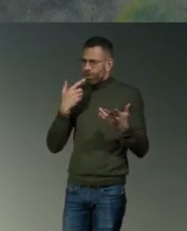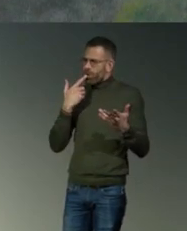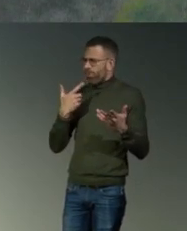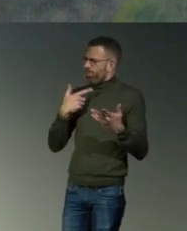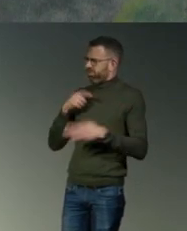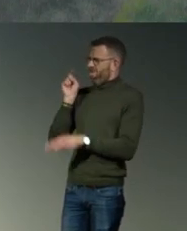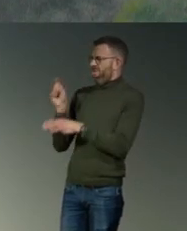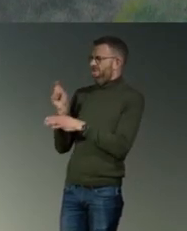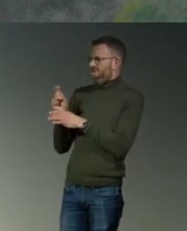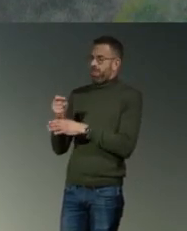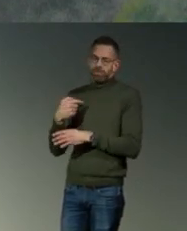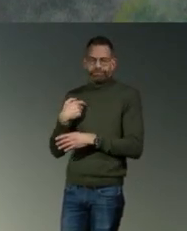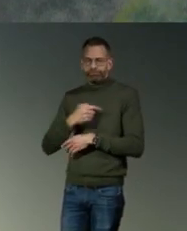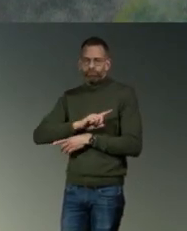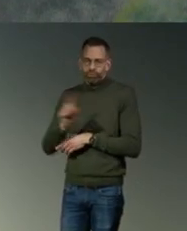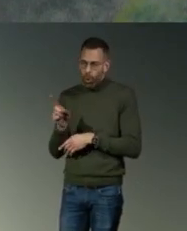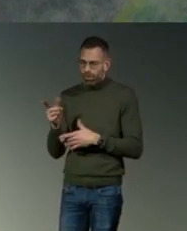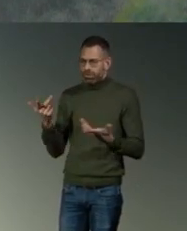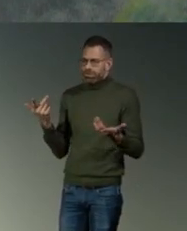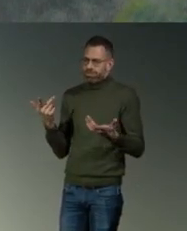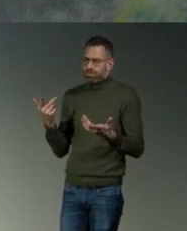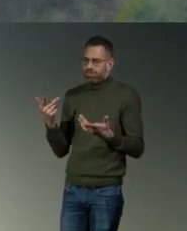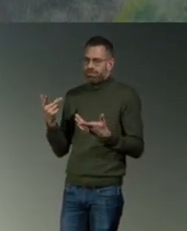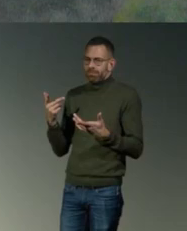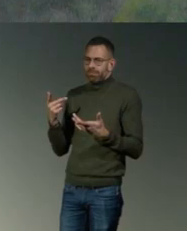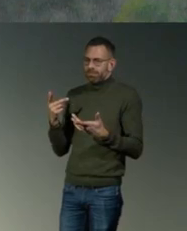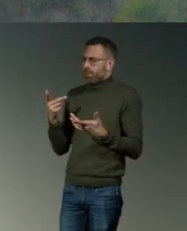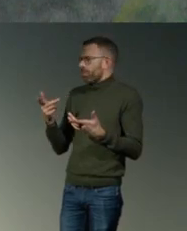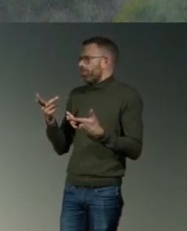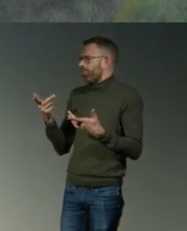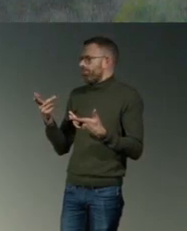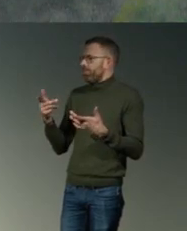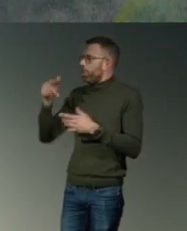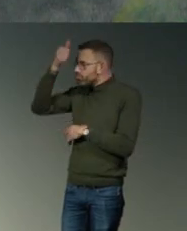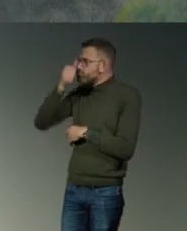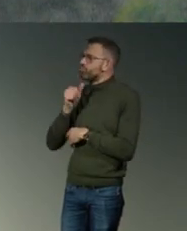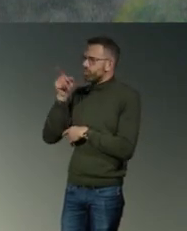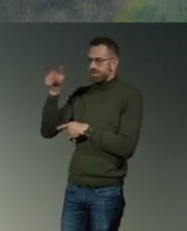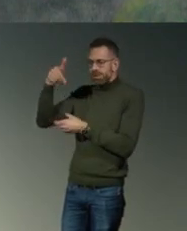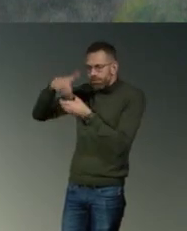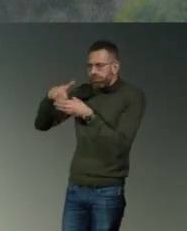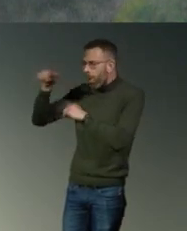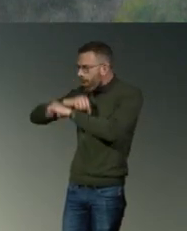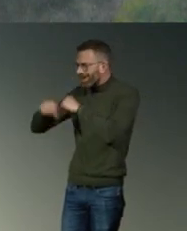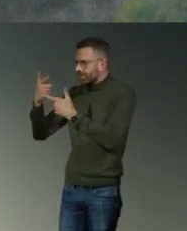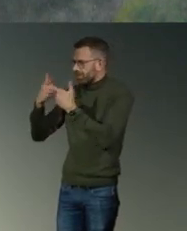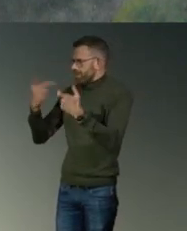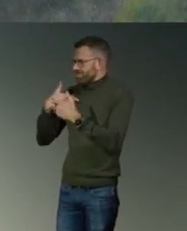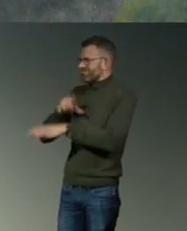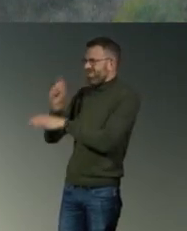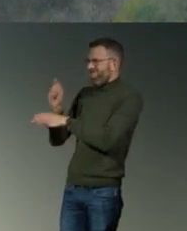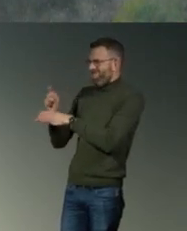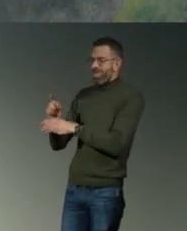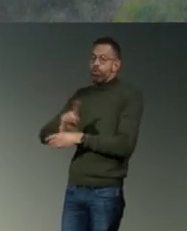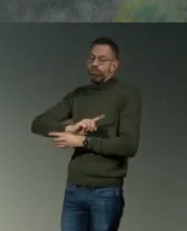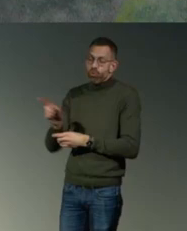en quelque sorte. C'est-à-dire de ne pas attaquer trop brutalement le musée, parce qu'un musée d'histoire naturelle repose